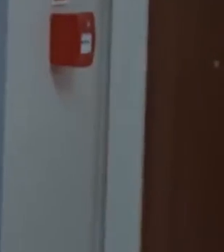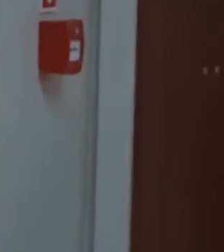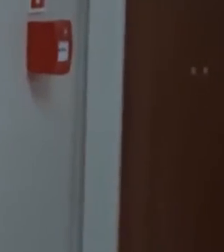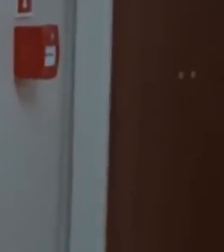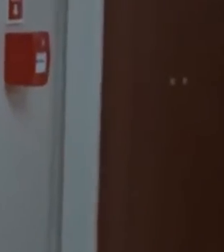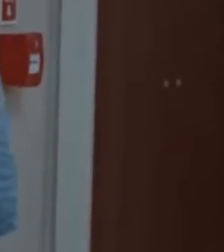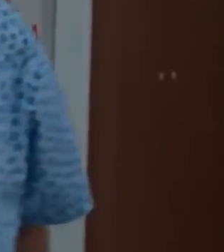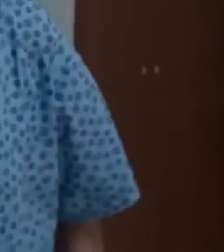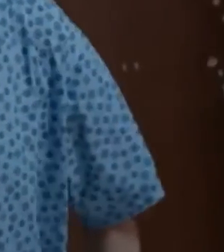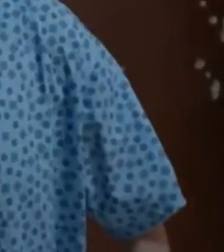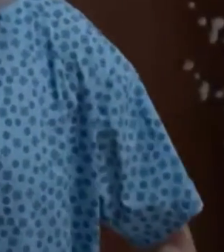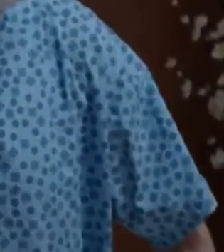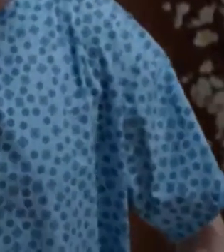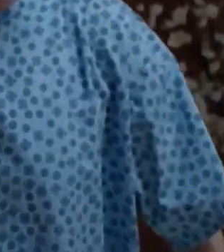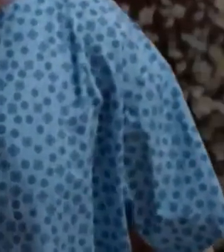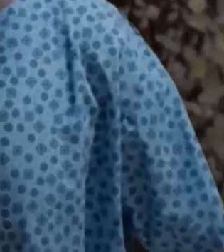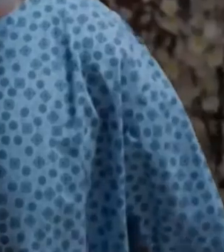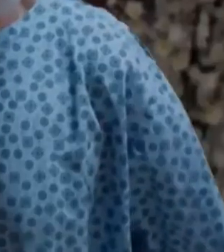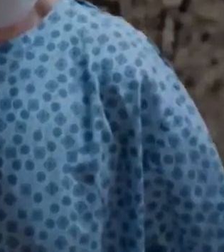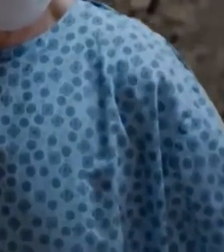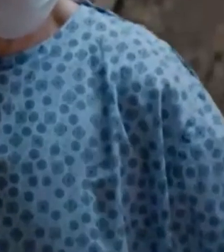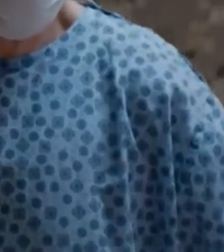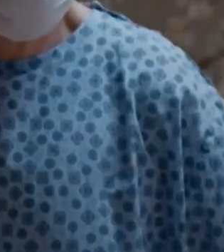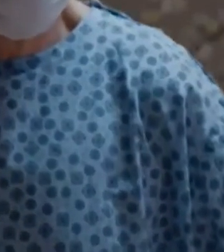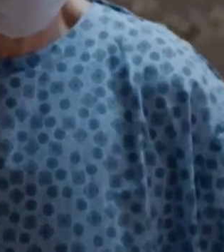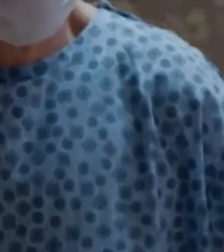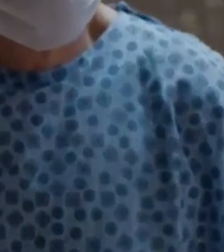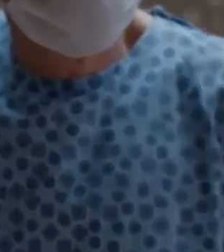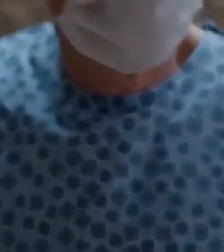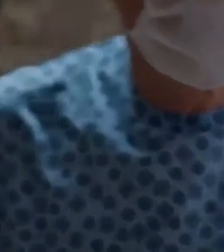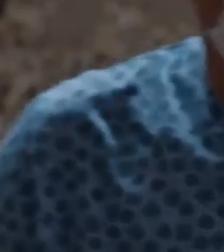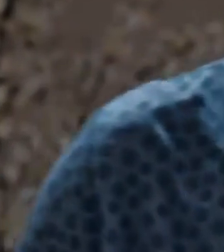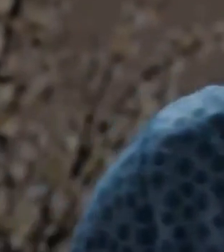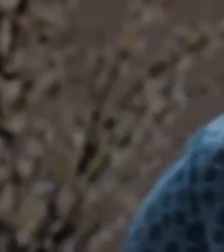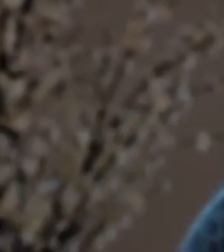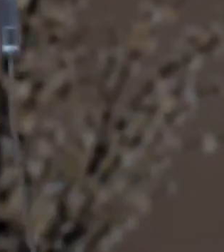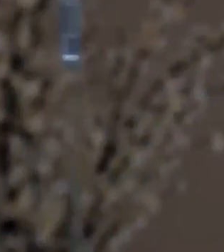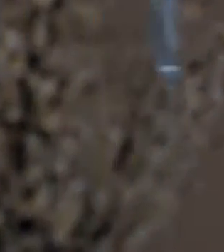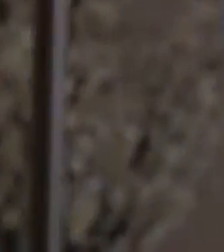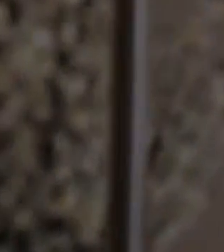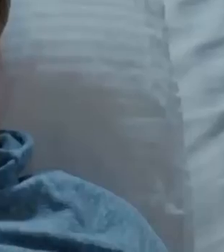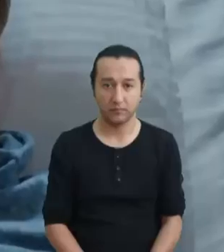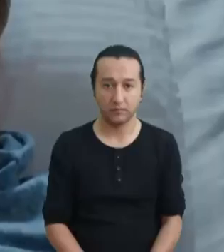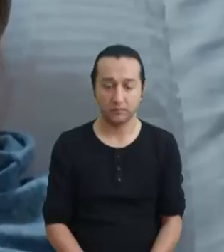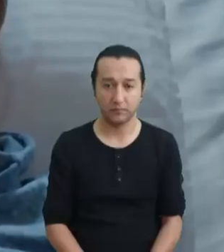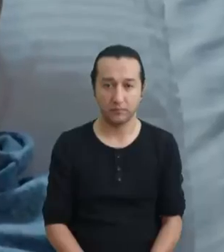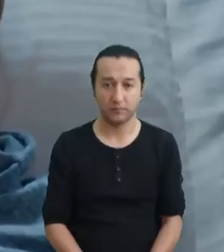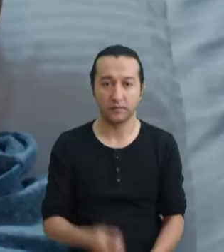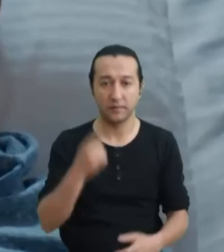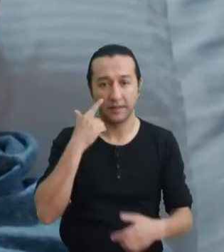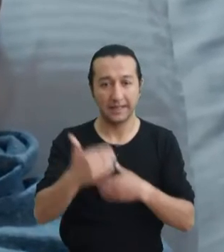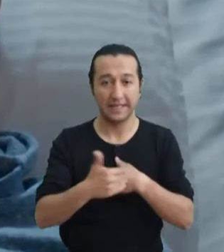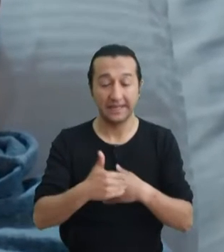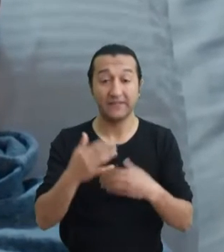Kapıyı açtı. Kolundaki serum hala akıyor. Askılığı çekip sürerek gözlerini oda kapısına kilitlemiş halde yürüyor. Tedavinin